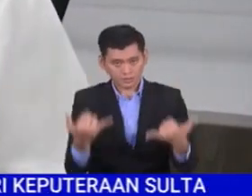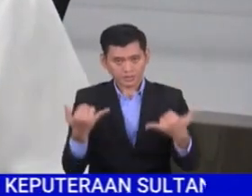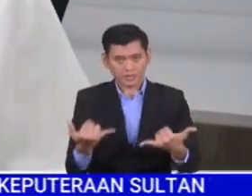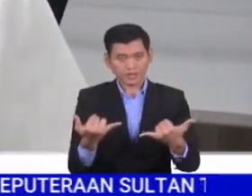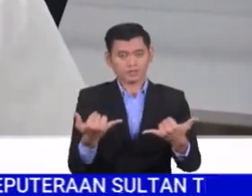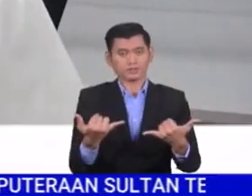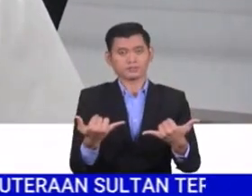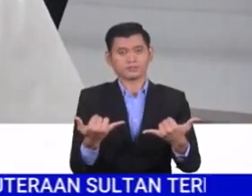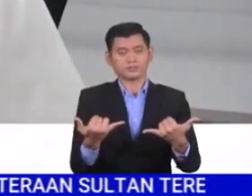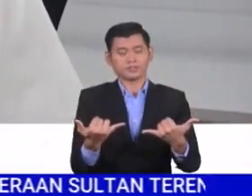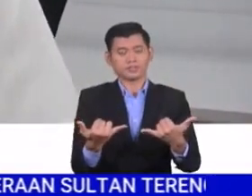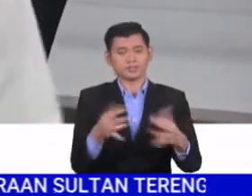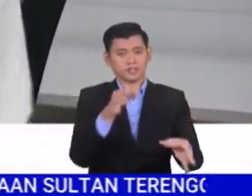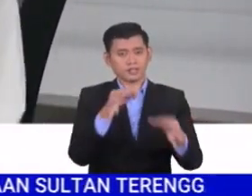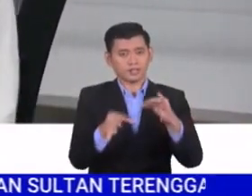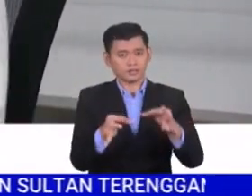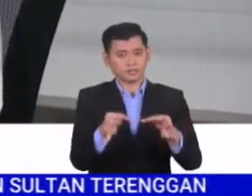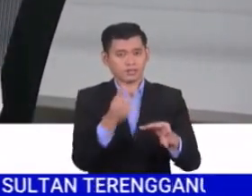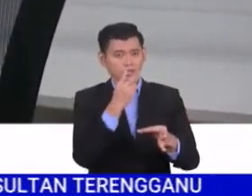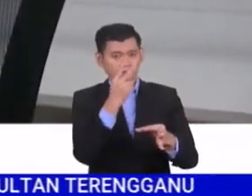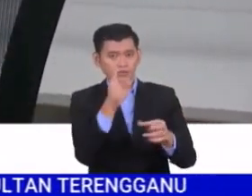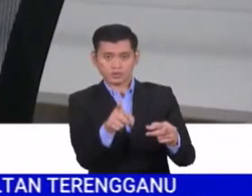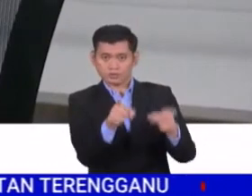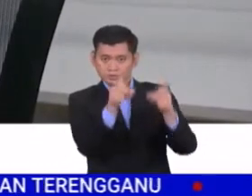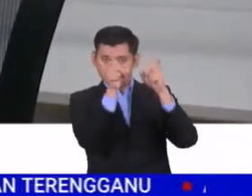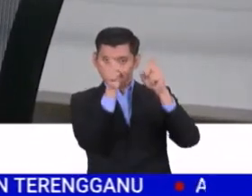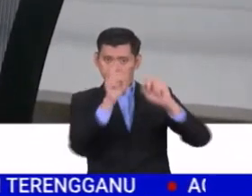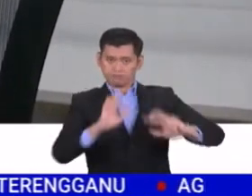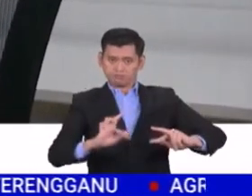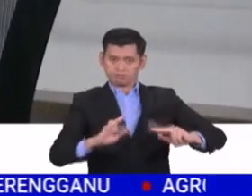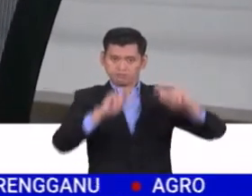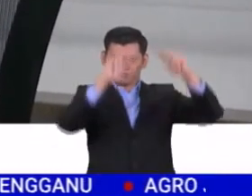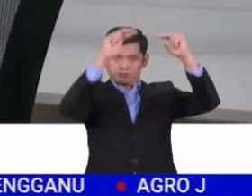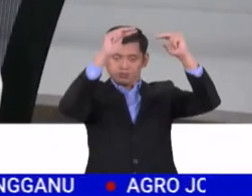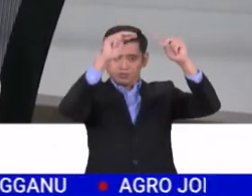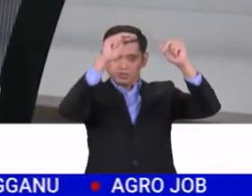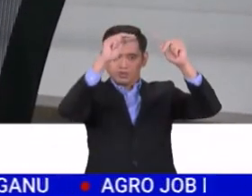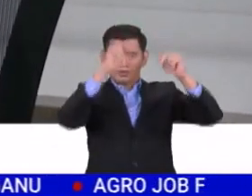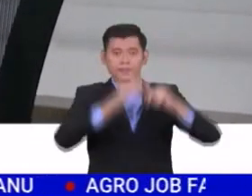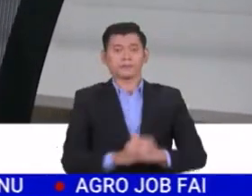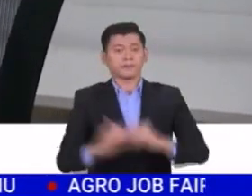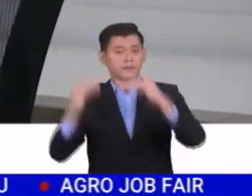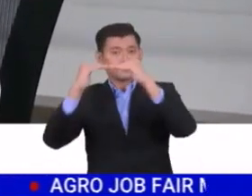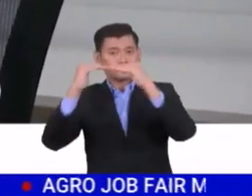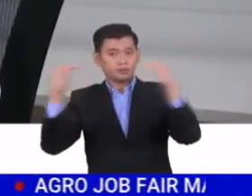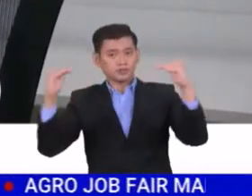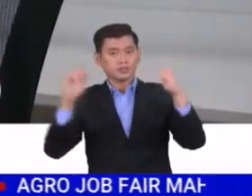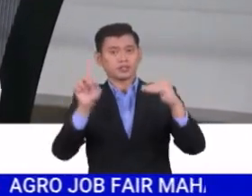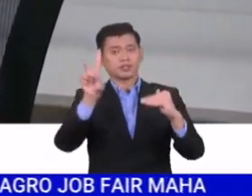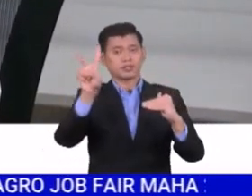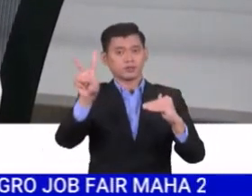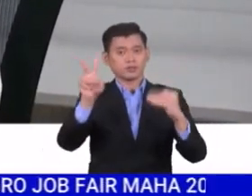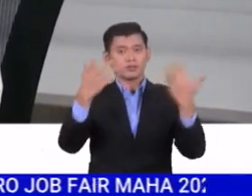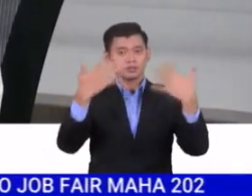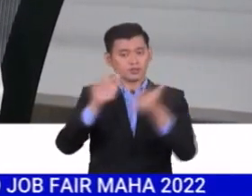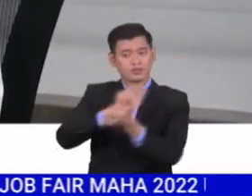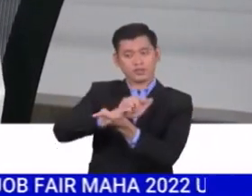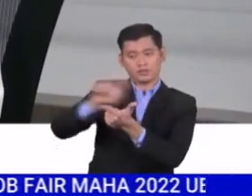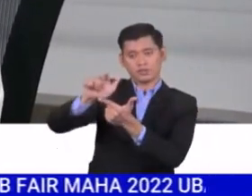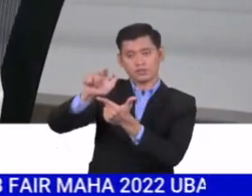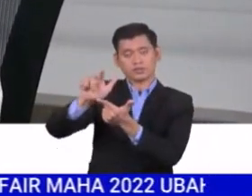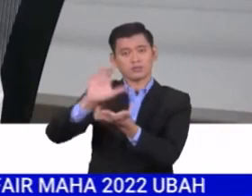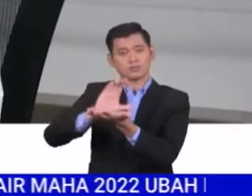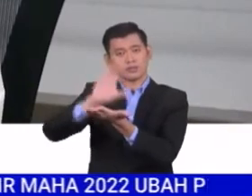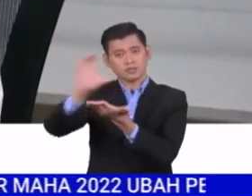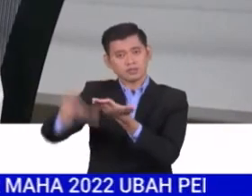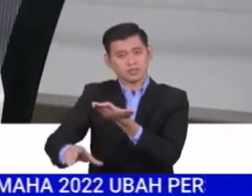ikutnya lebih cepat daripada yang dijadualkan. Fasa 2 sudah pun meluluskan peruntukan kewangan, melibatkan